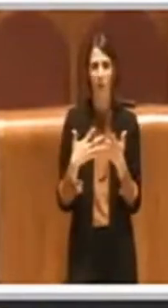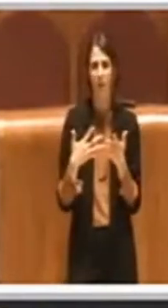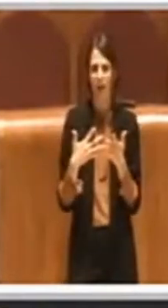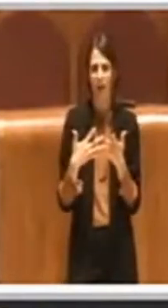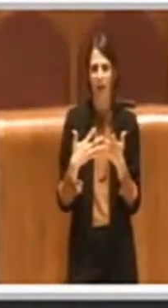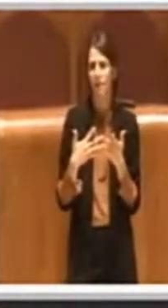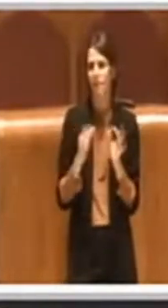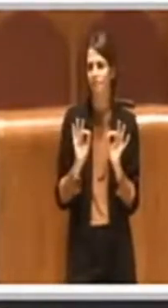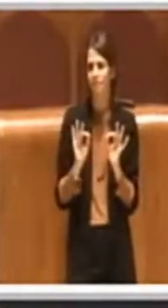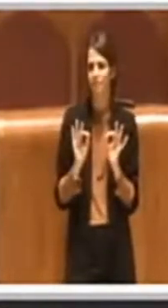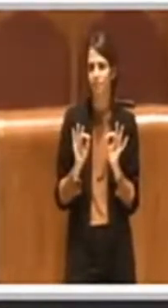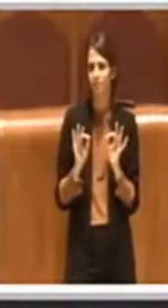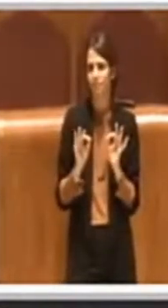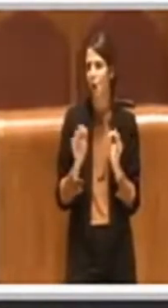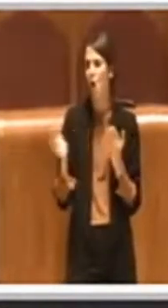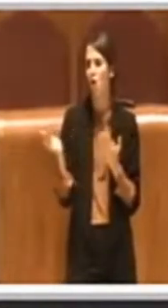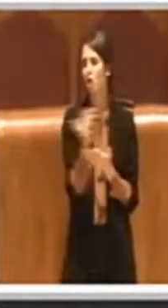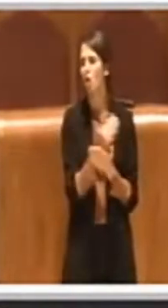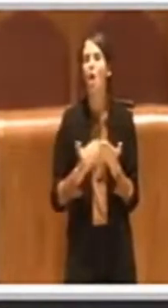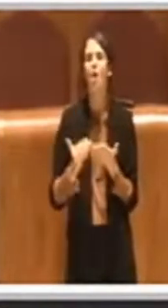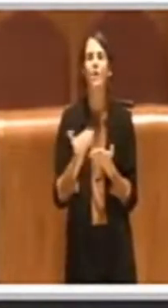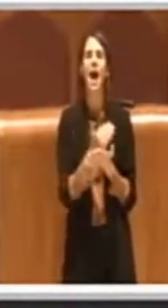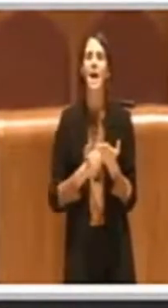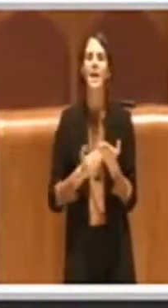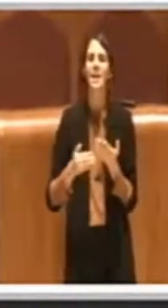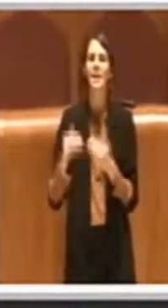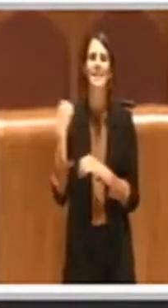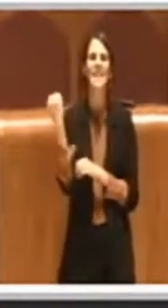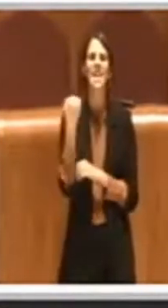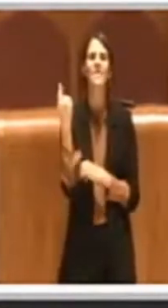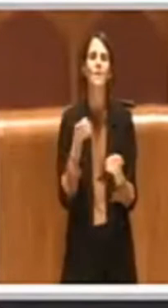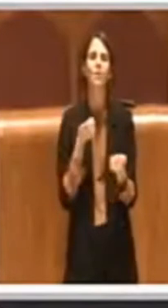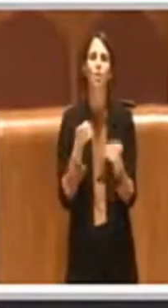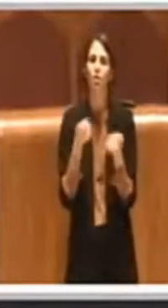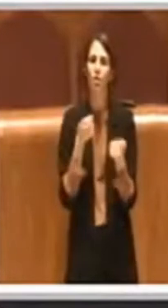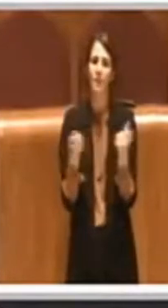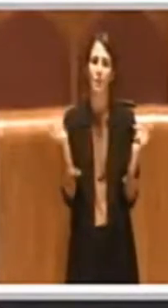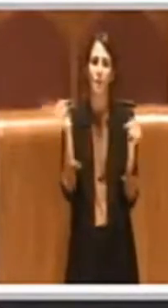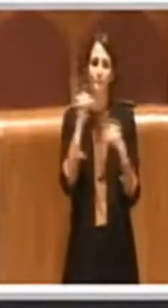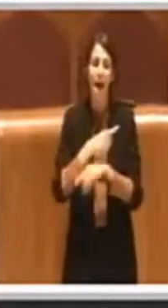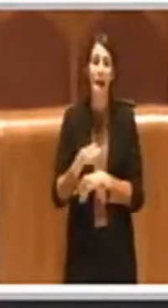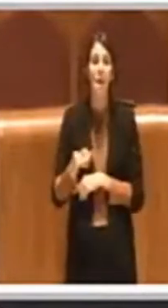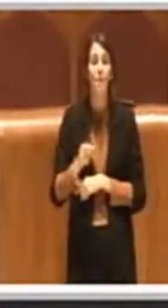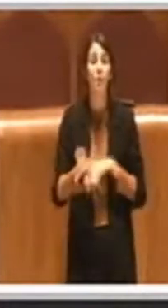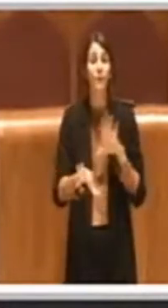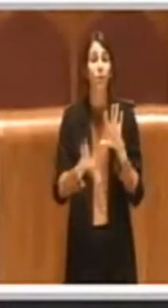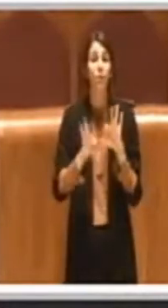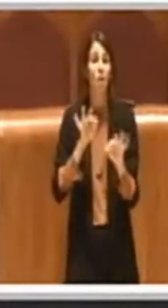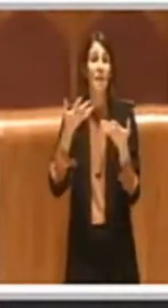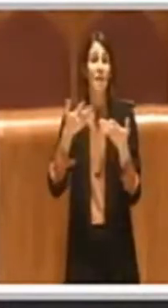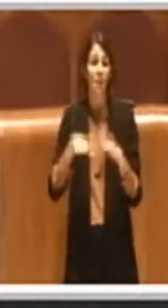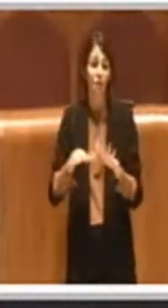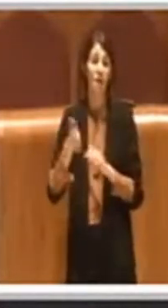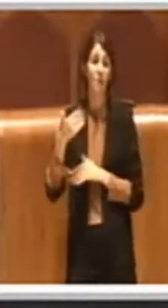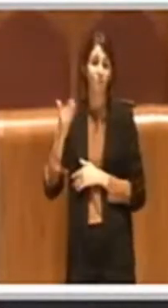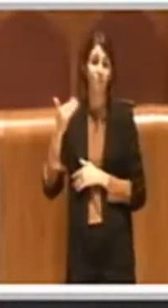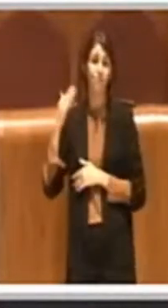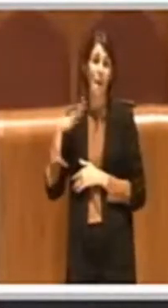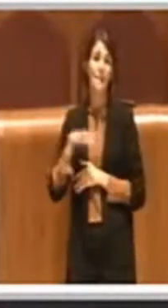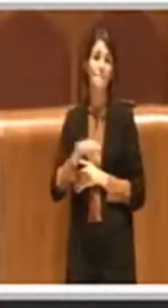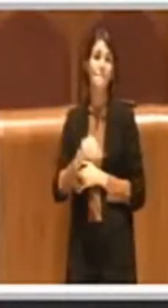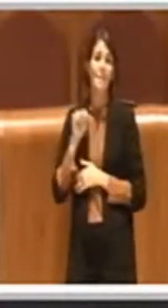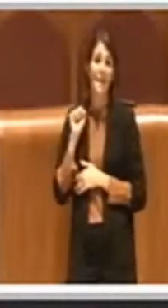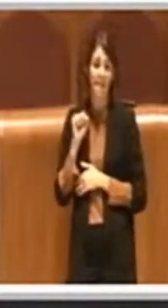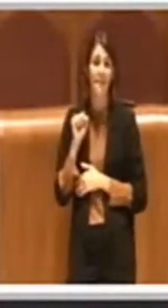360 gradi di gestione del servizio perché l'indirizzo oramai è dato rispetto a l'idea